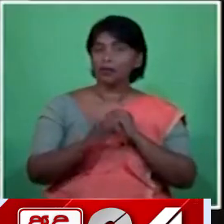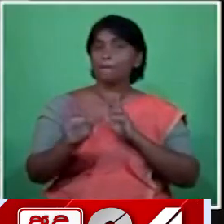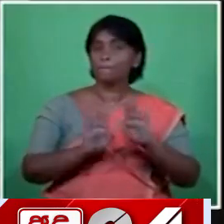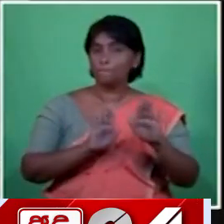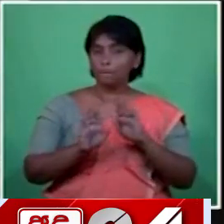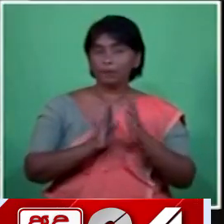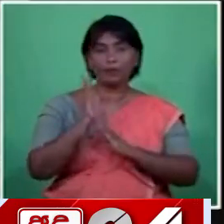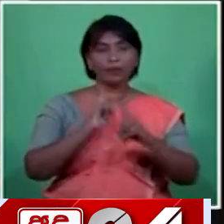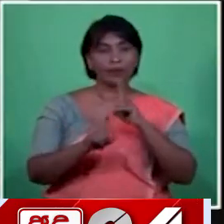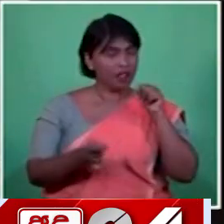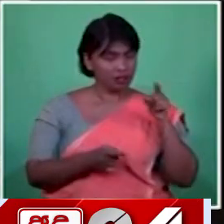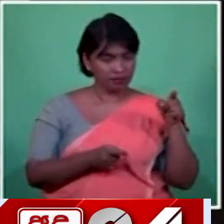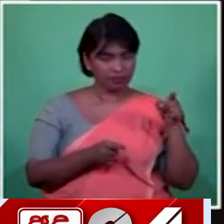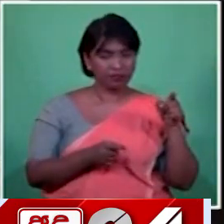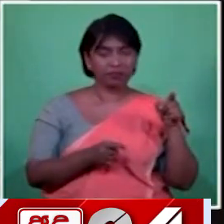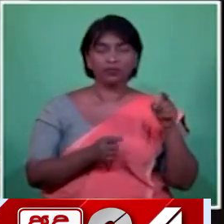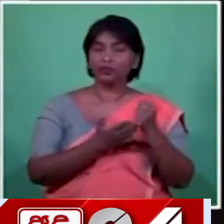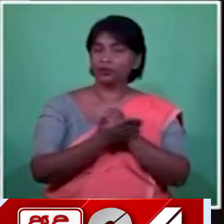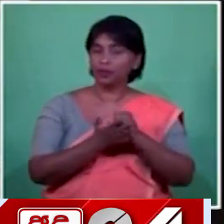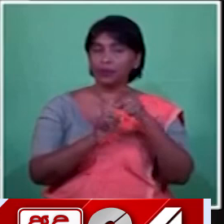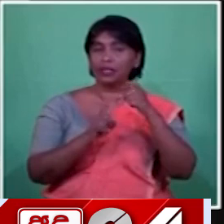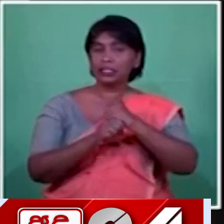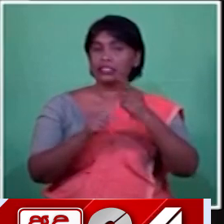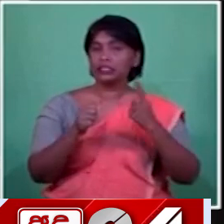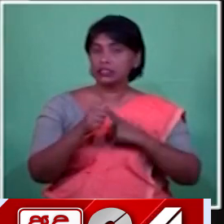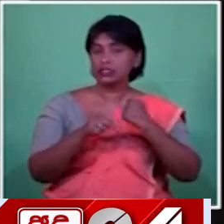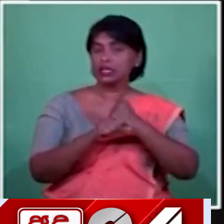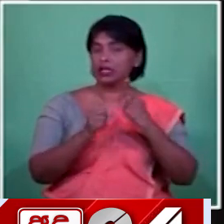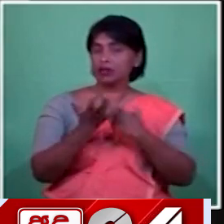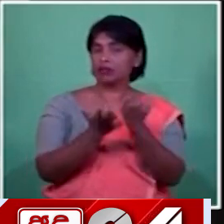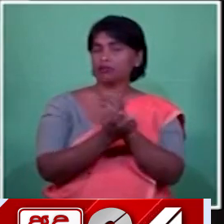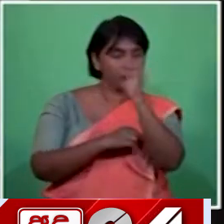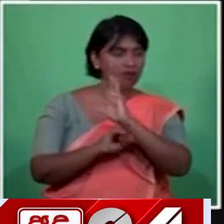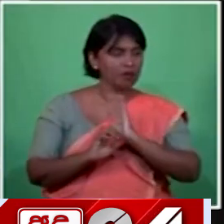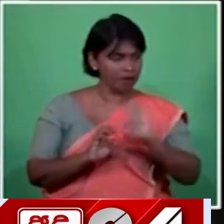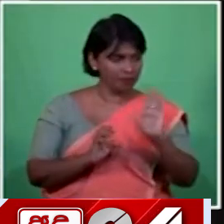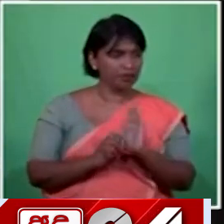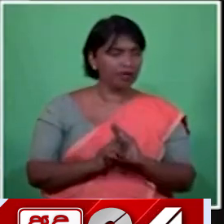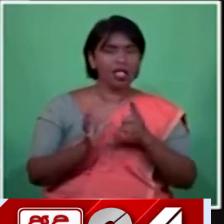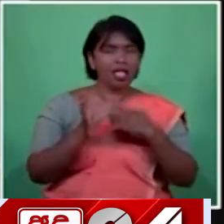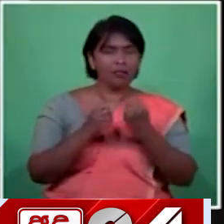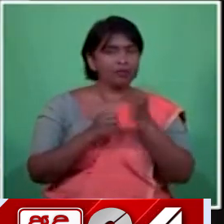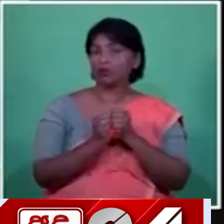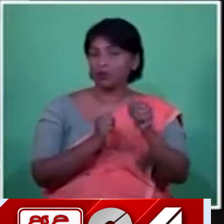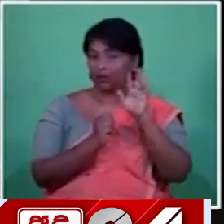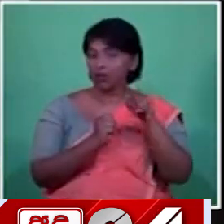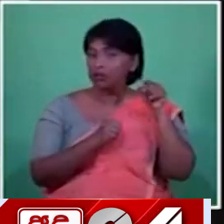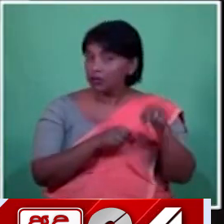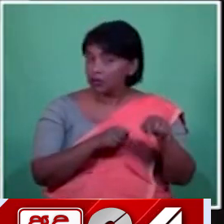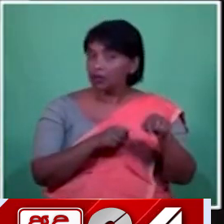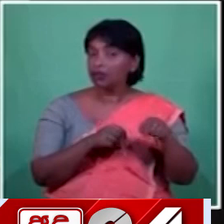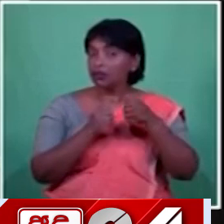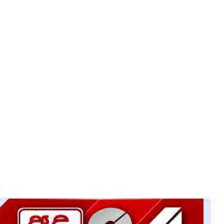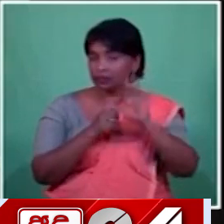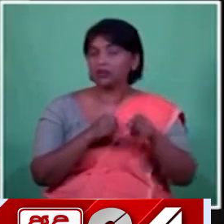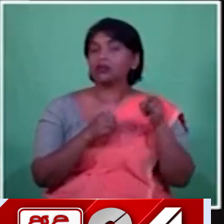පරිපාලන අමාත්‍යංශයේ ලේකම්වරයා සියලුම දිස්ත්‍රික් ලේකම්වරුන් වෙත ලියුමක් යවලා තියෙනවා. අප මුදල් බාර ගන්න එපයි කිය. මෙතන සිදු